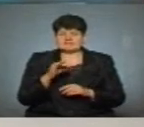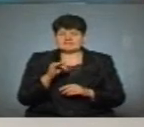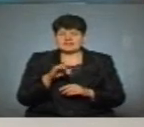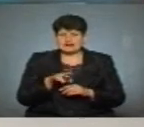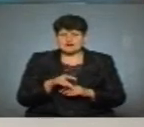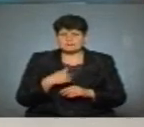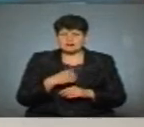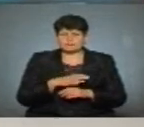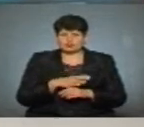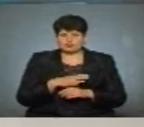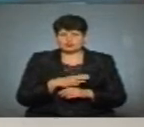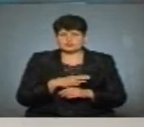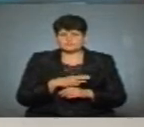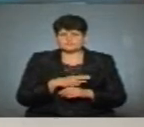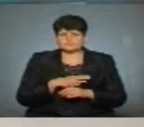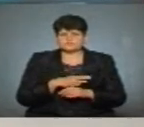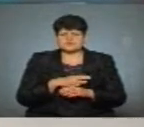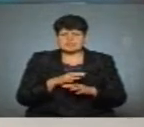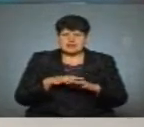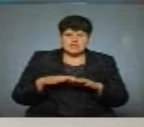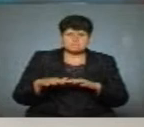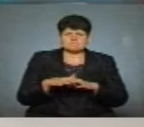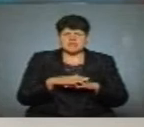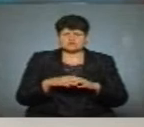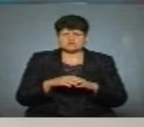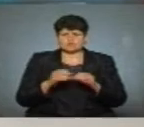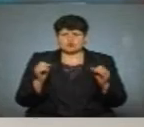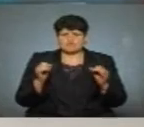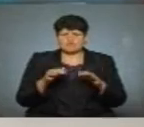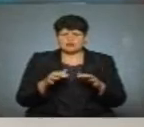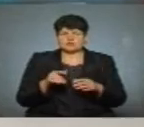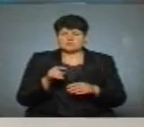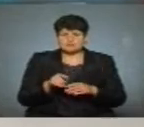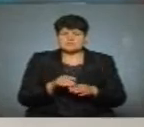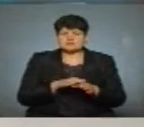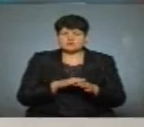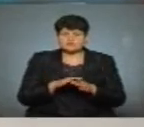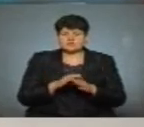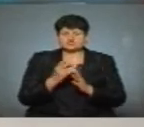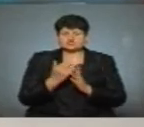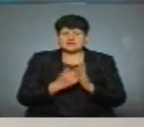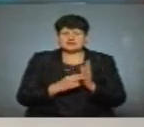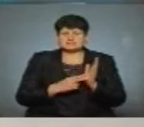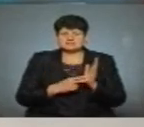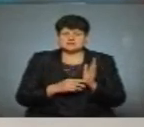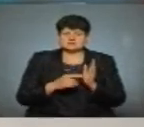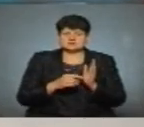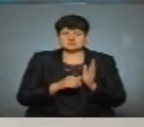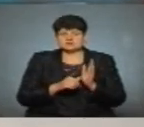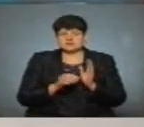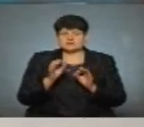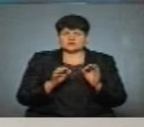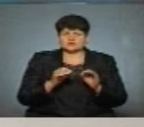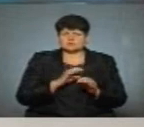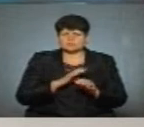думку, такою наймасовішою хвилею. І, тим не менше, ми заповняли штат на 60-70%. Тобто, ми